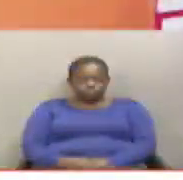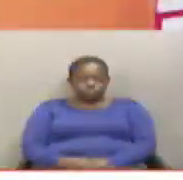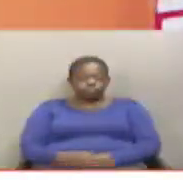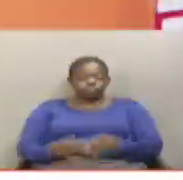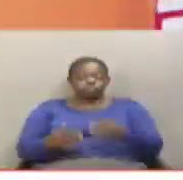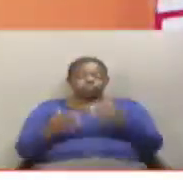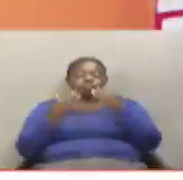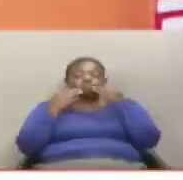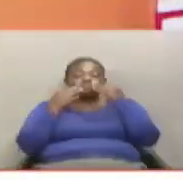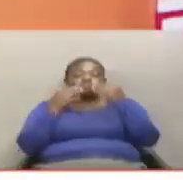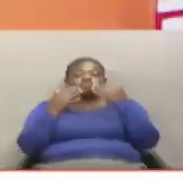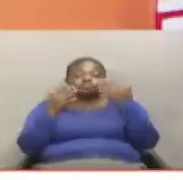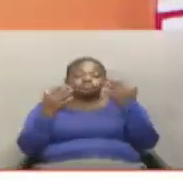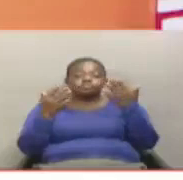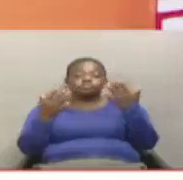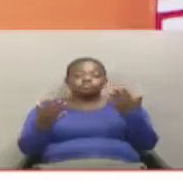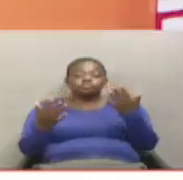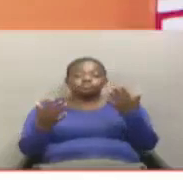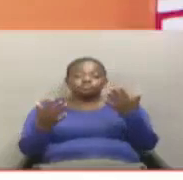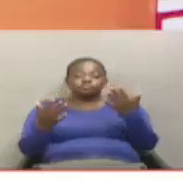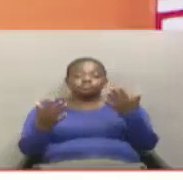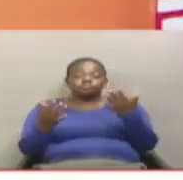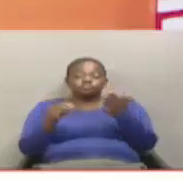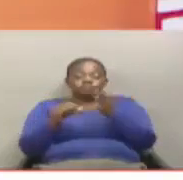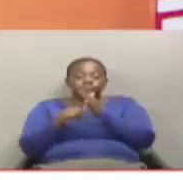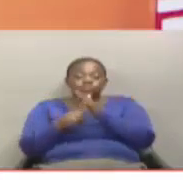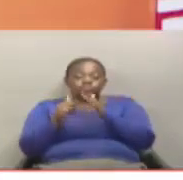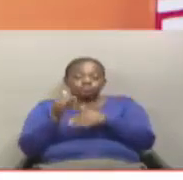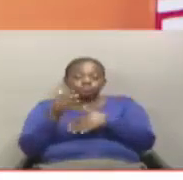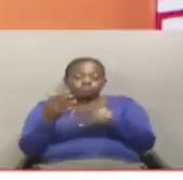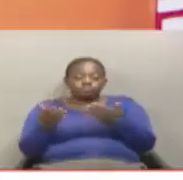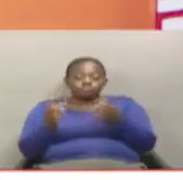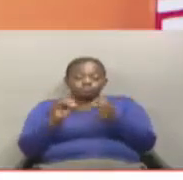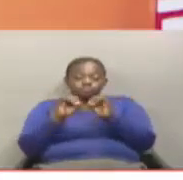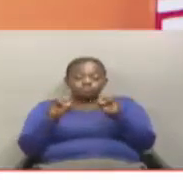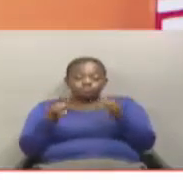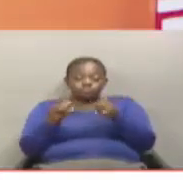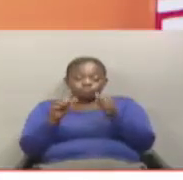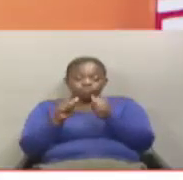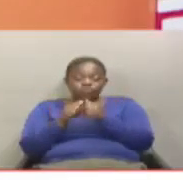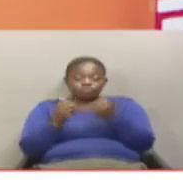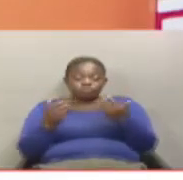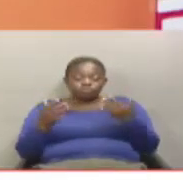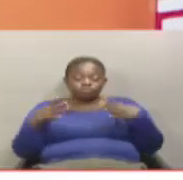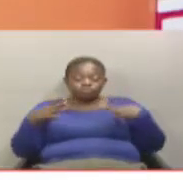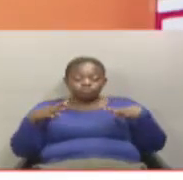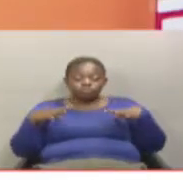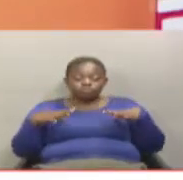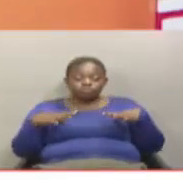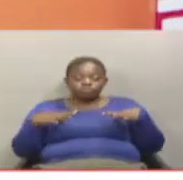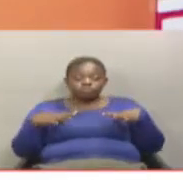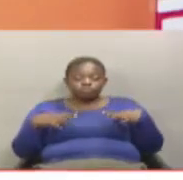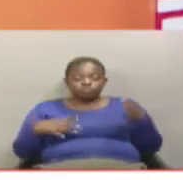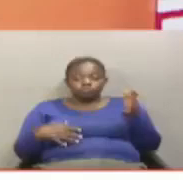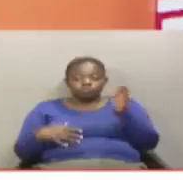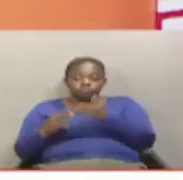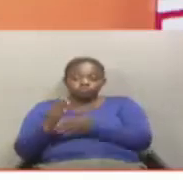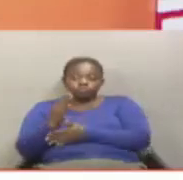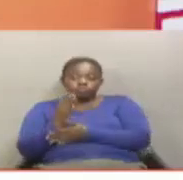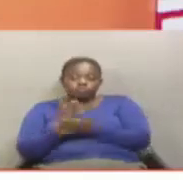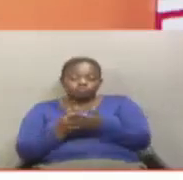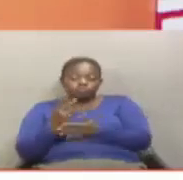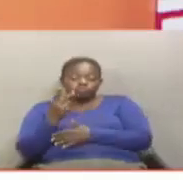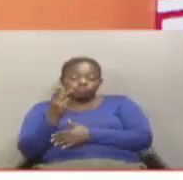Webali eddala munaffe Sawulo wokulira n'ensonga ezo ezagataliko nfufu katunye mu kulendo lw'amazzi ate tukomewo mu kitundu